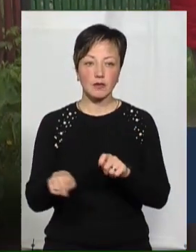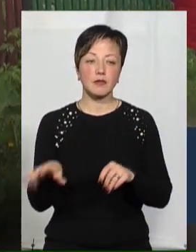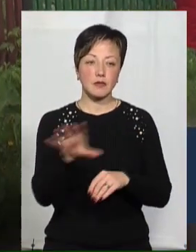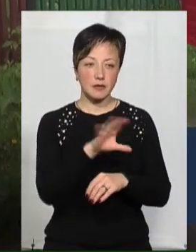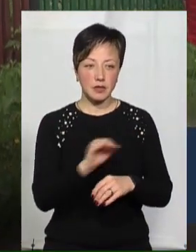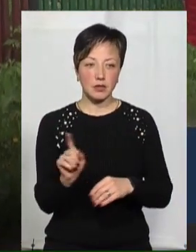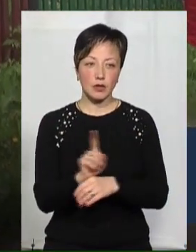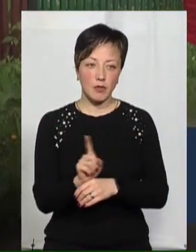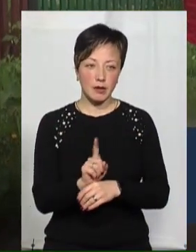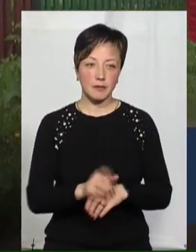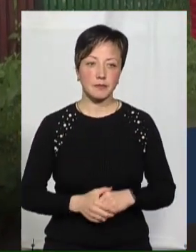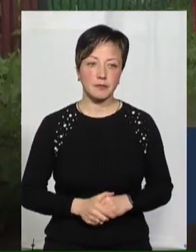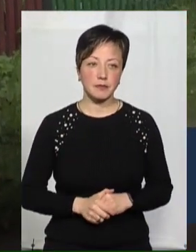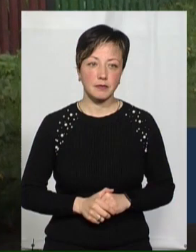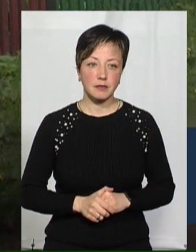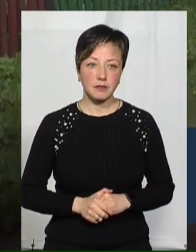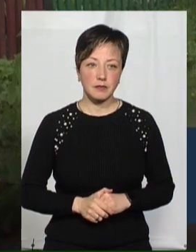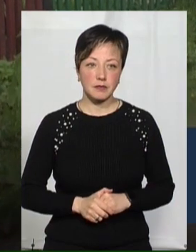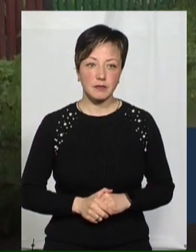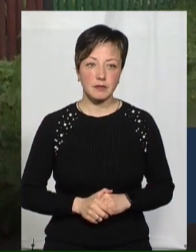в приїжджих нема.